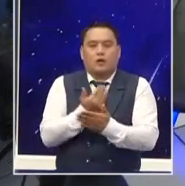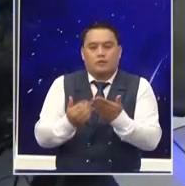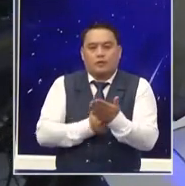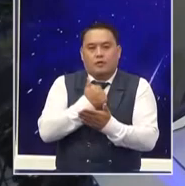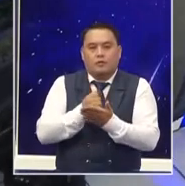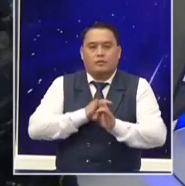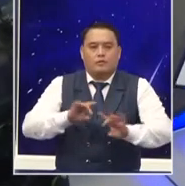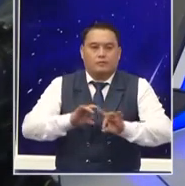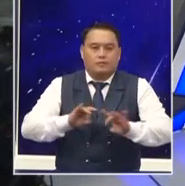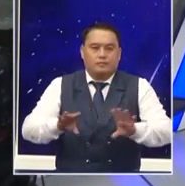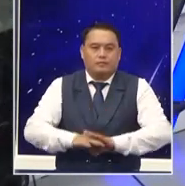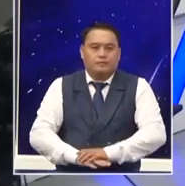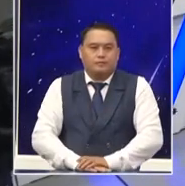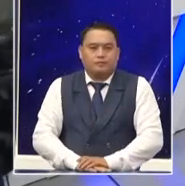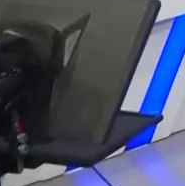главном.